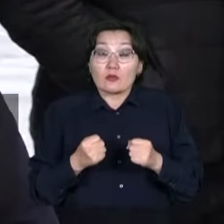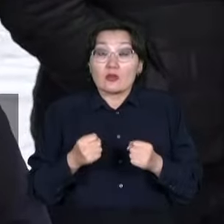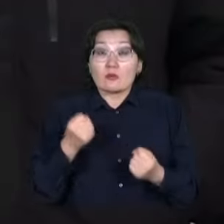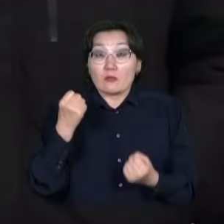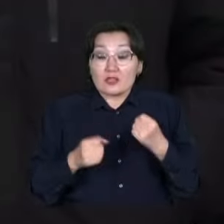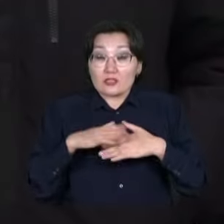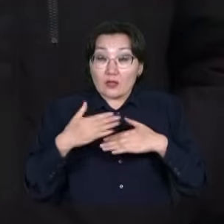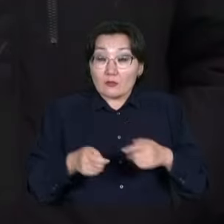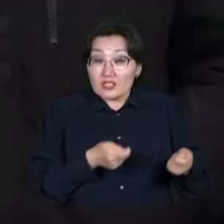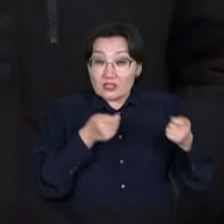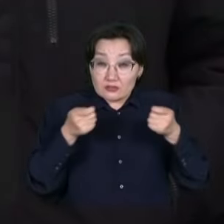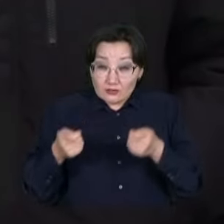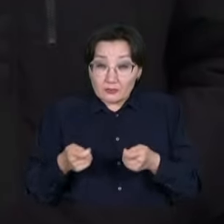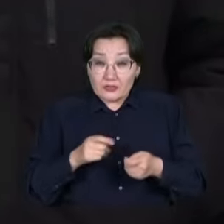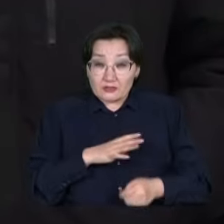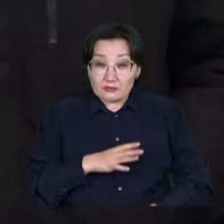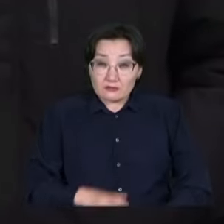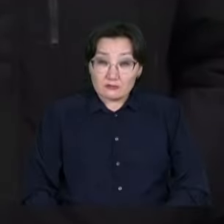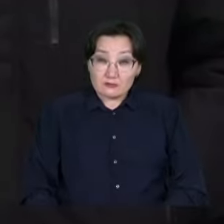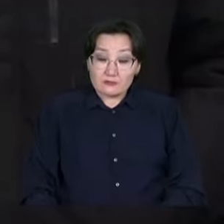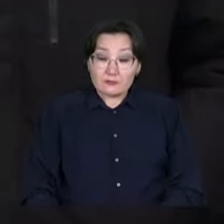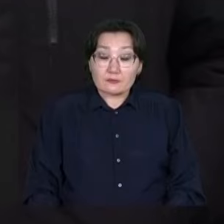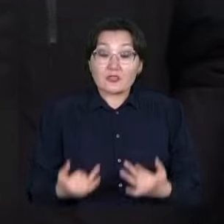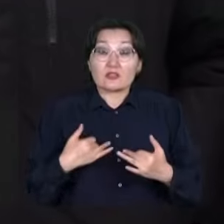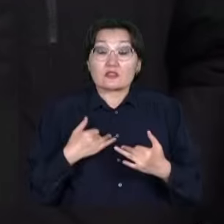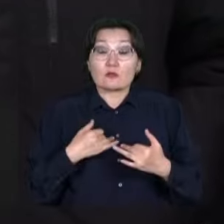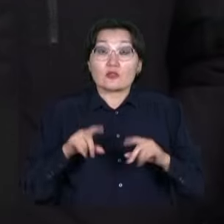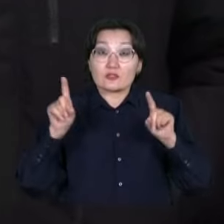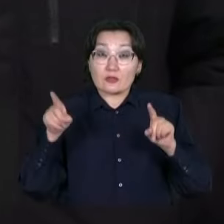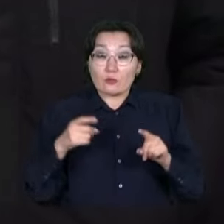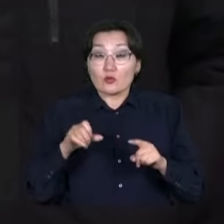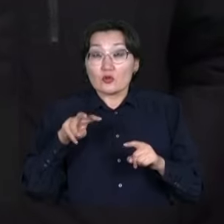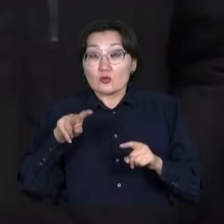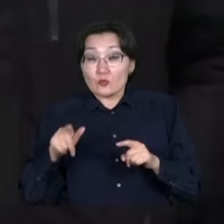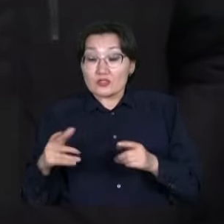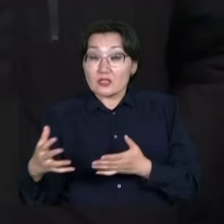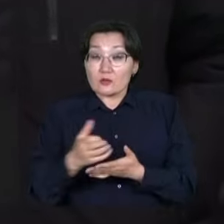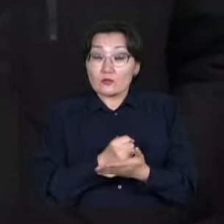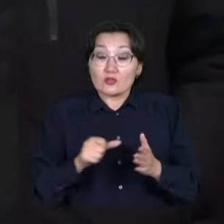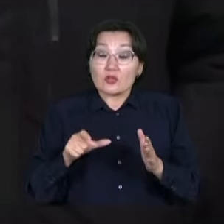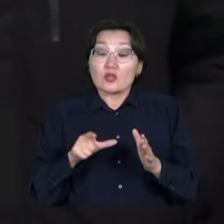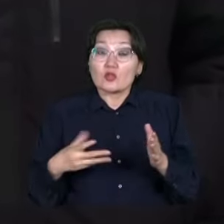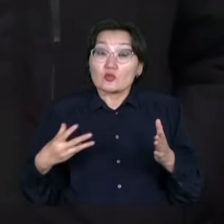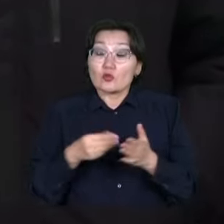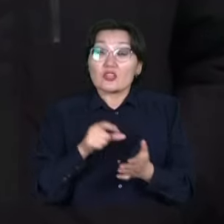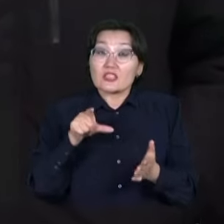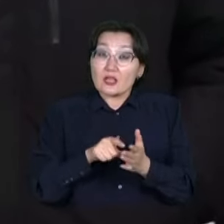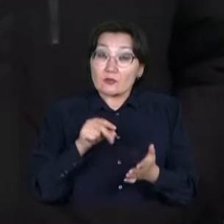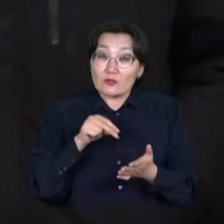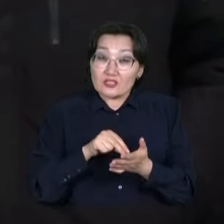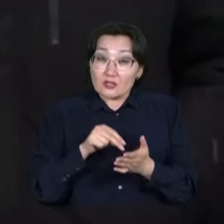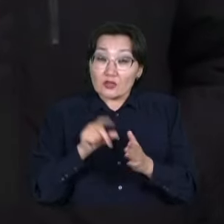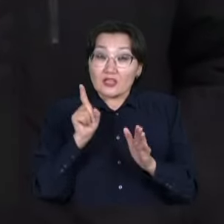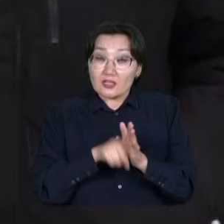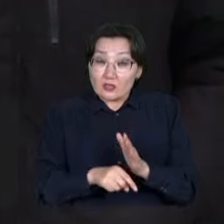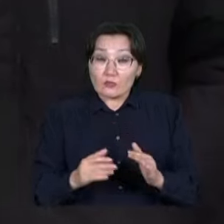geldi. Nam перестали выдавать страховые полисы. Біздің талабымыз өтел алым мен төлейтін жарнаның көлемін азайтса дейміз. Шетелдік көліктерді